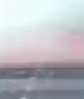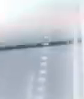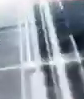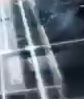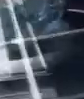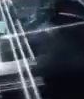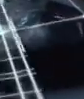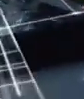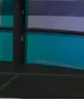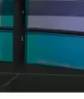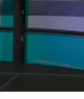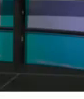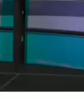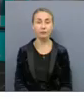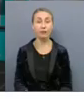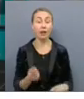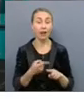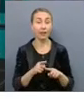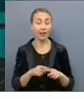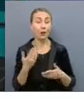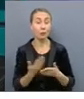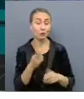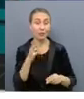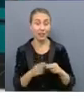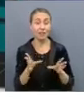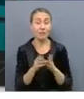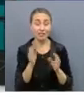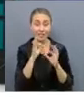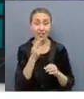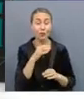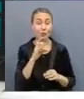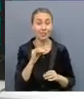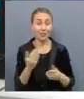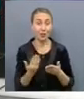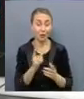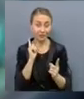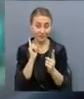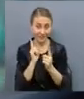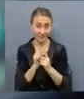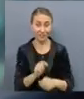На этом у нас все. С вами была Зарина Дюсекеева. До новых встреч в эфире.